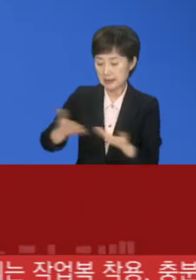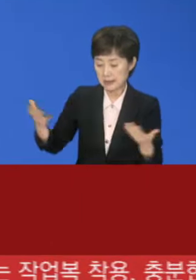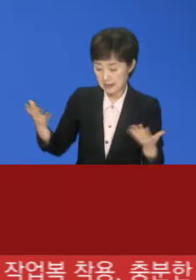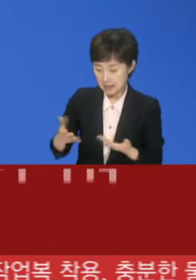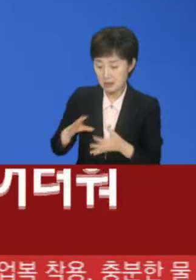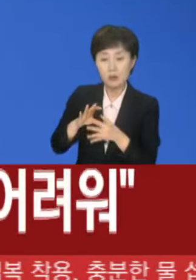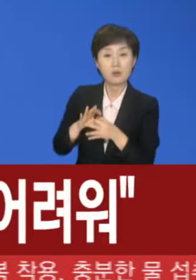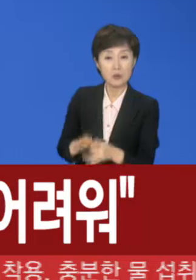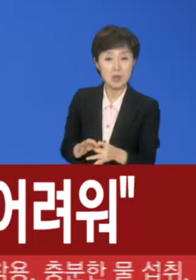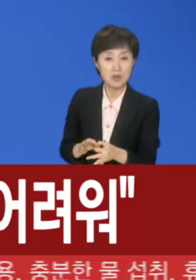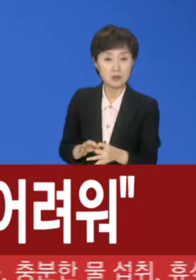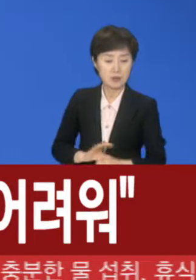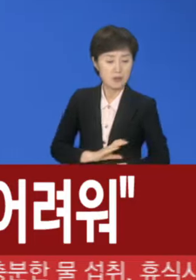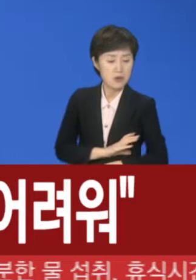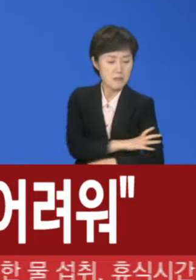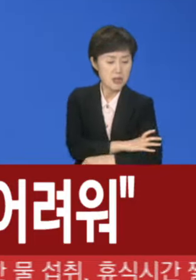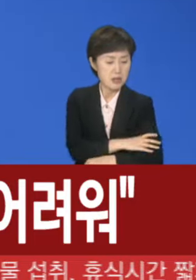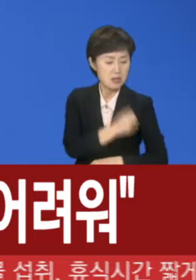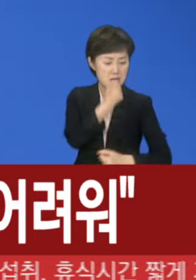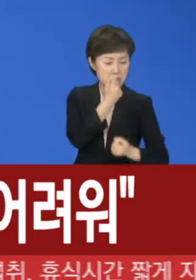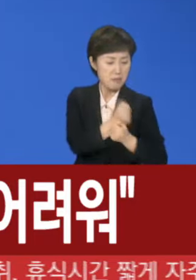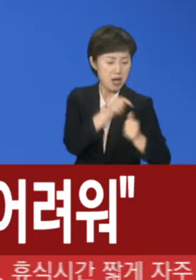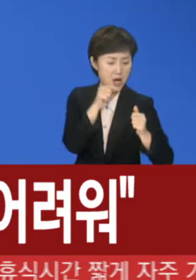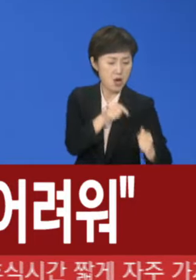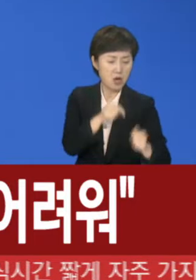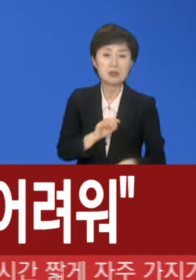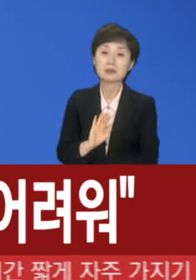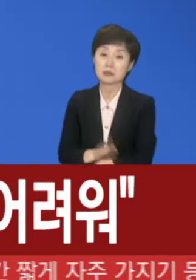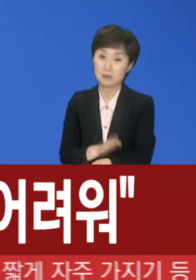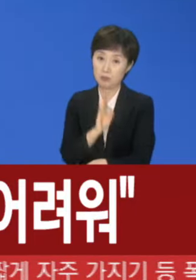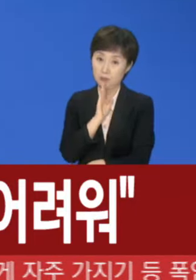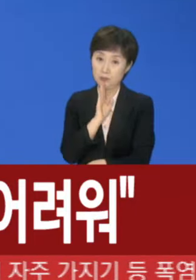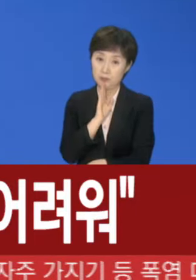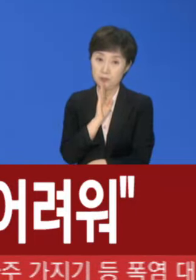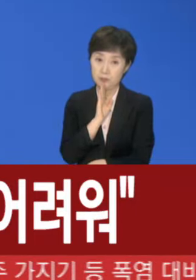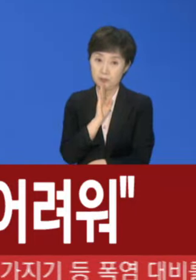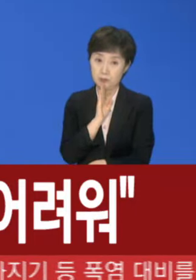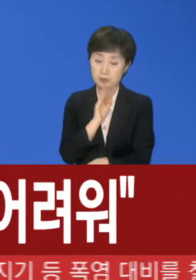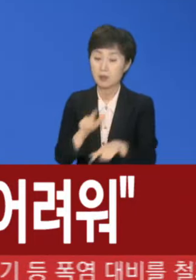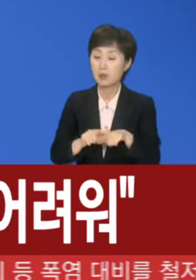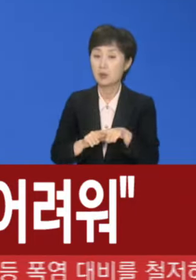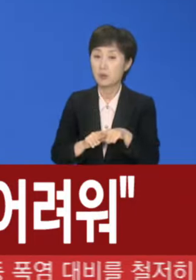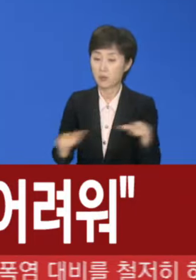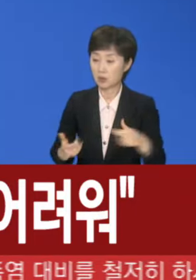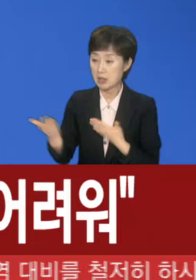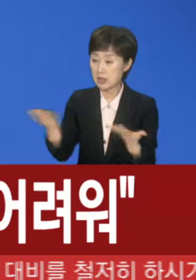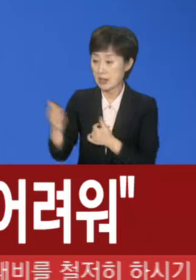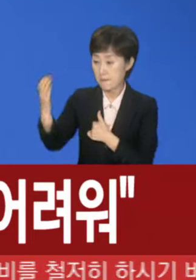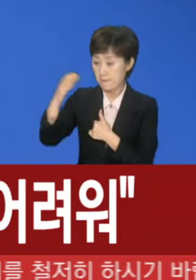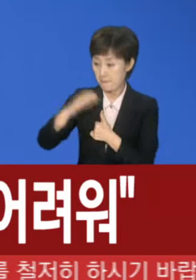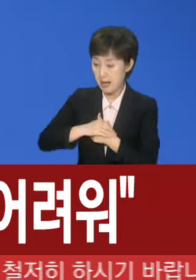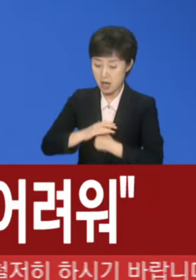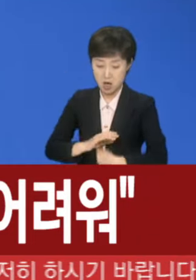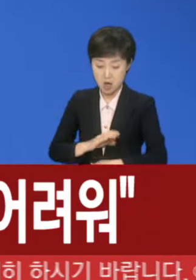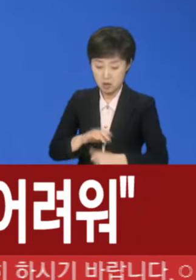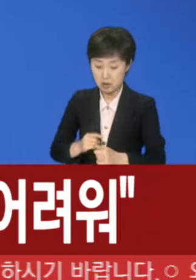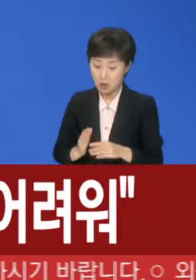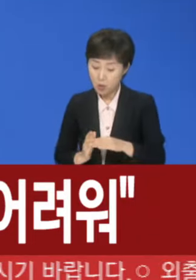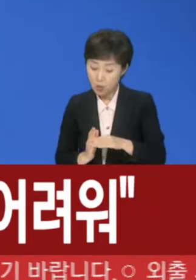관하여 그 권한을 위법부당하게 행사하는 것을 뜻하므로 그 일반적 직무권한의 범위를 넘는